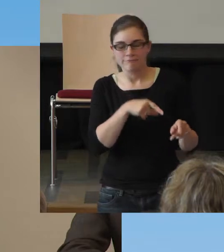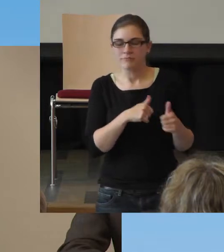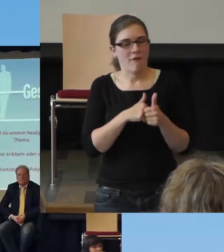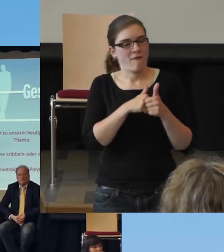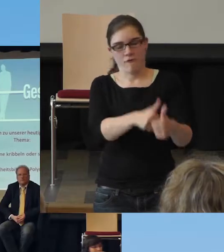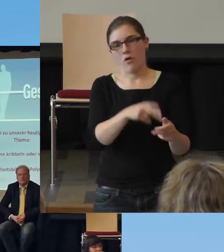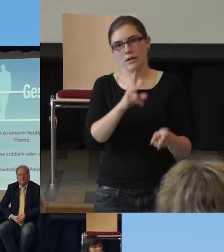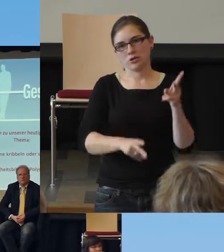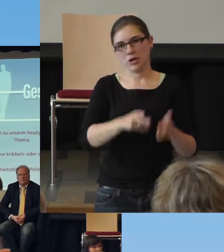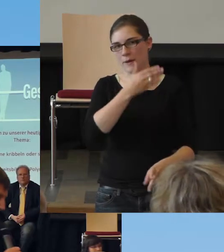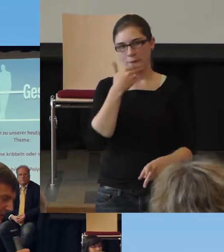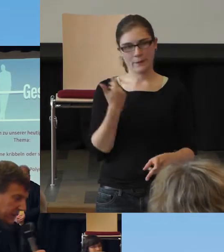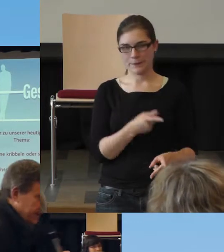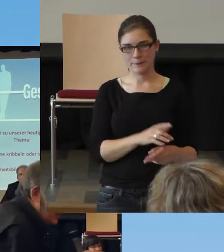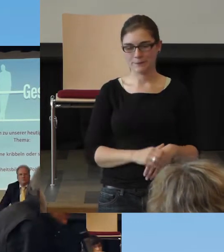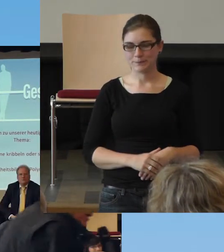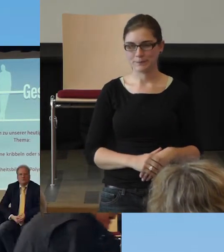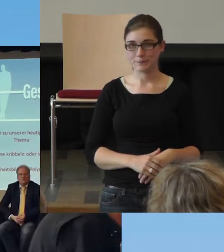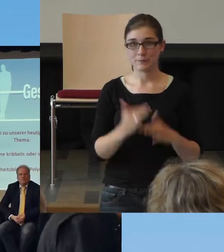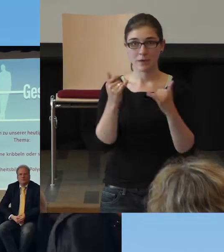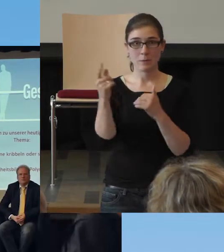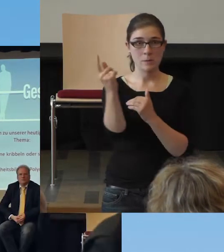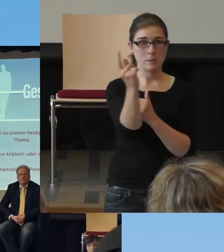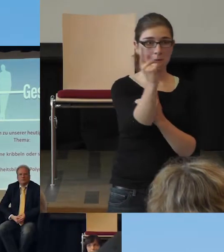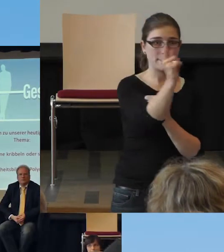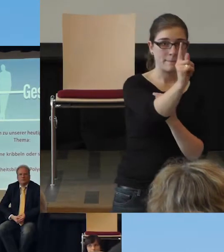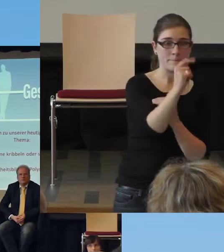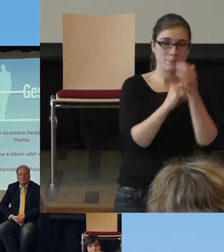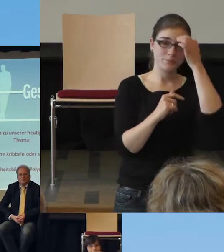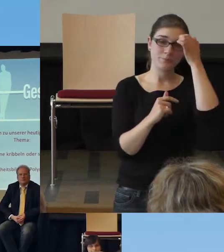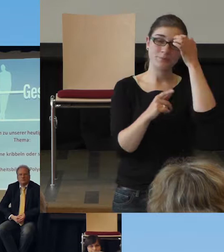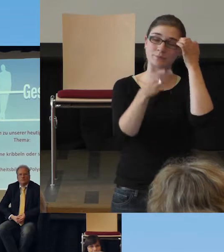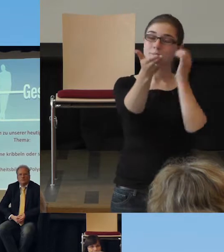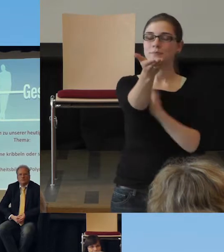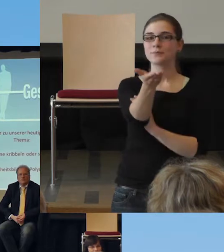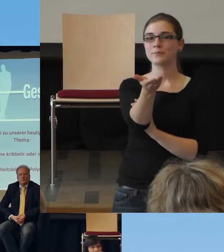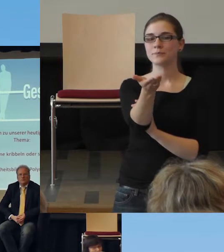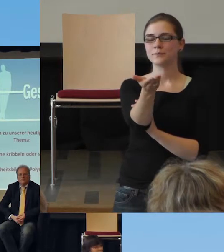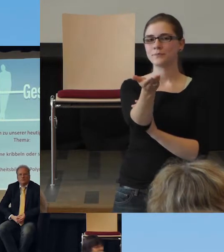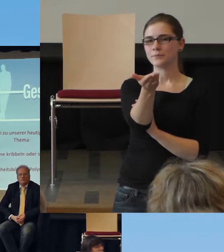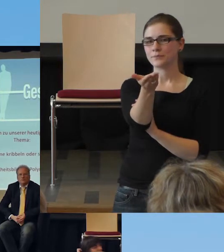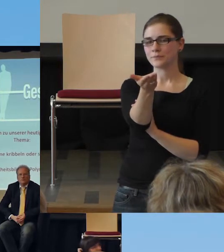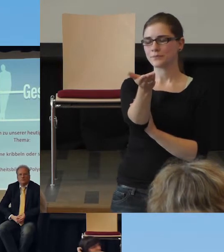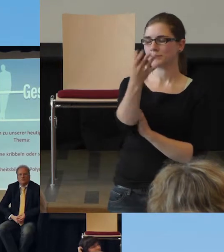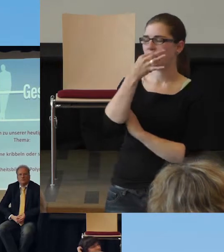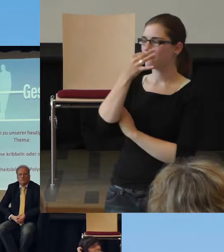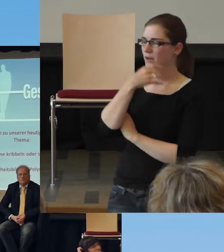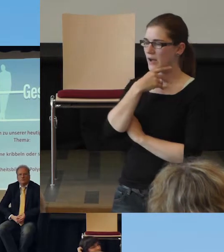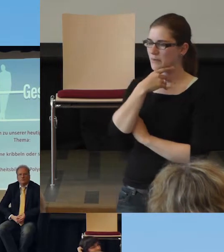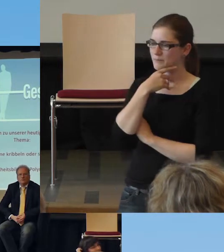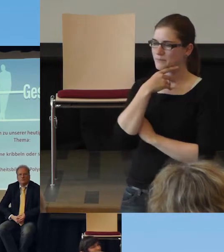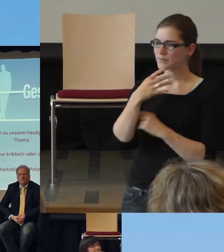so jetzt schleiche ich mich nochmal hier in den Gang also in dem der Frage der